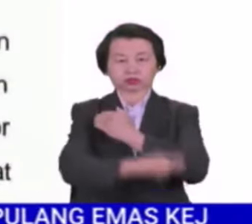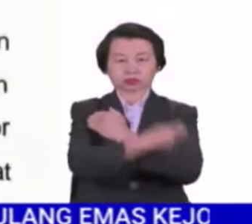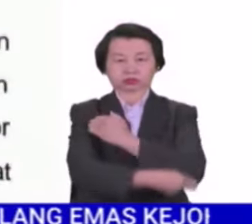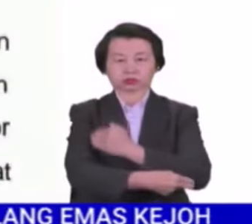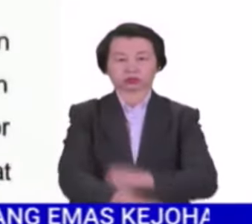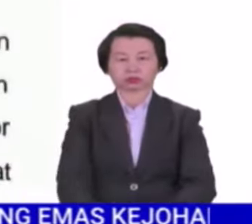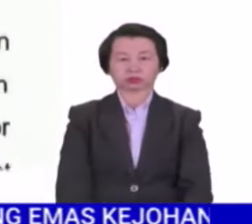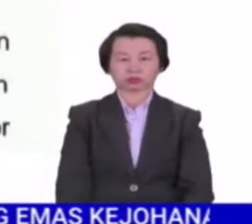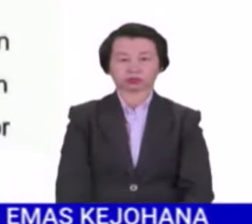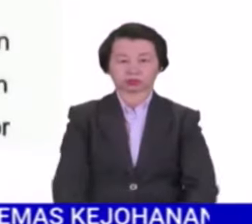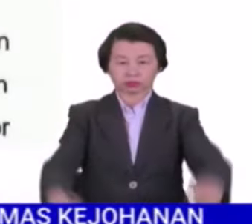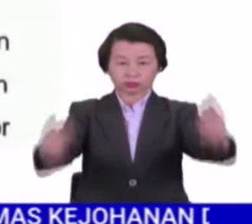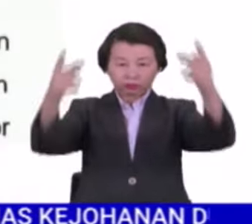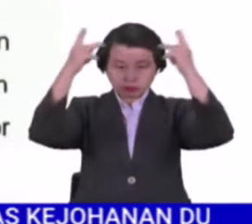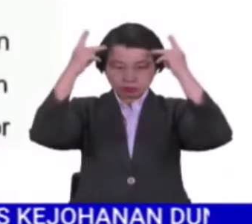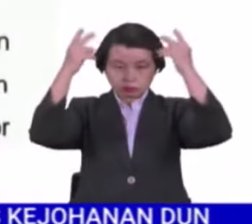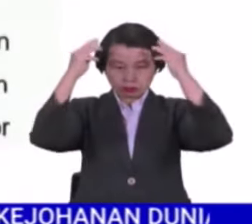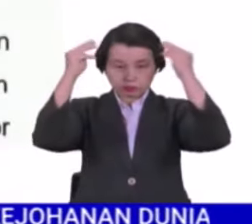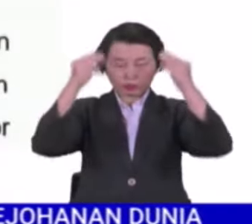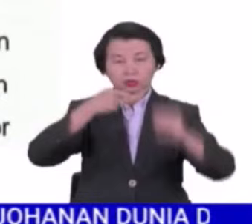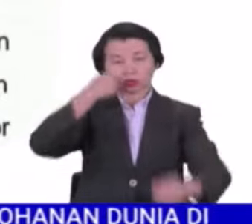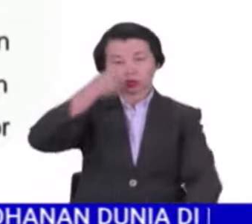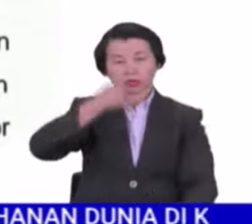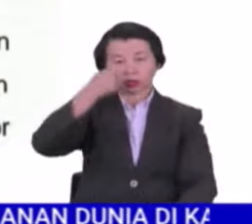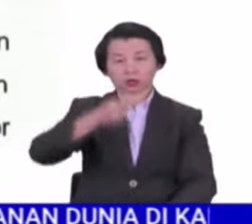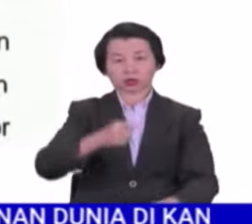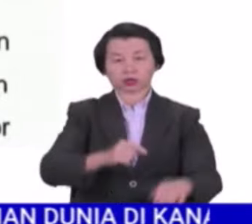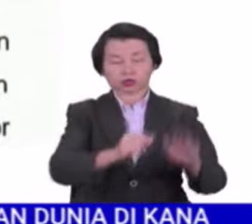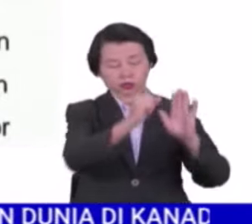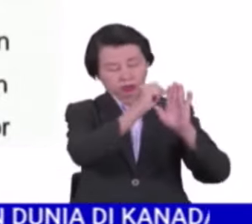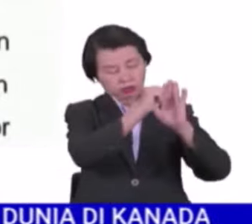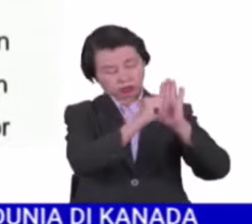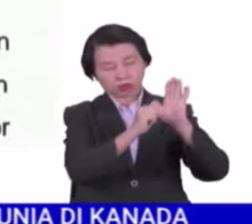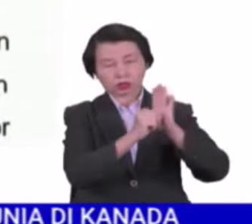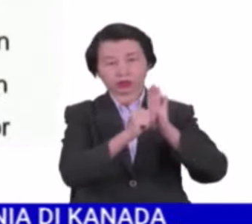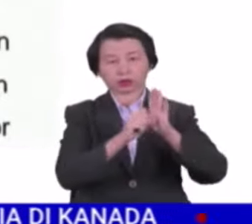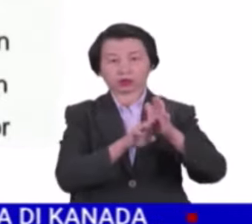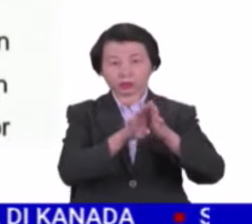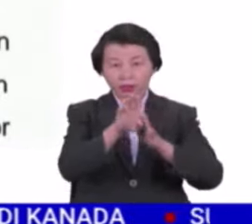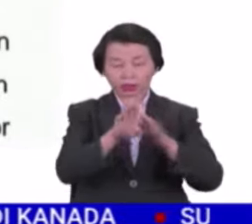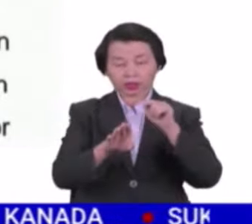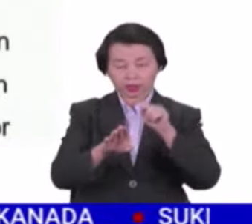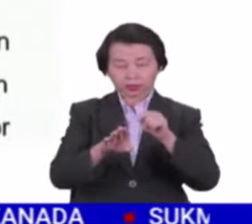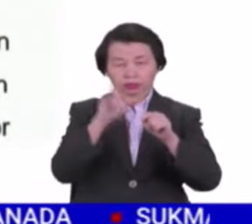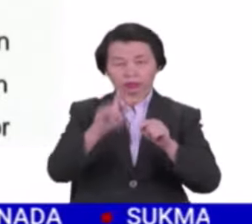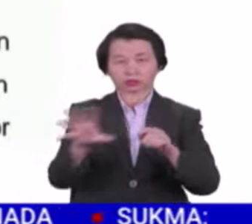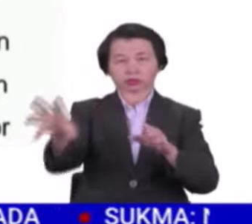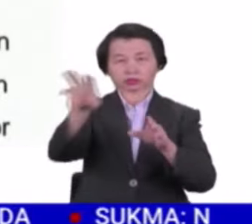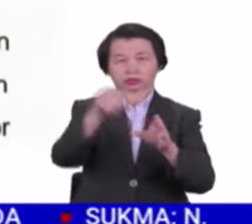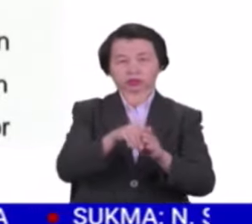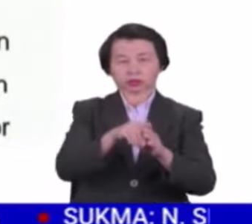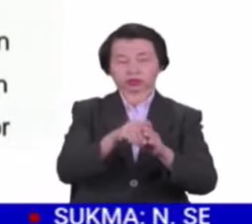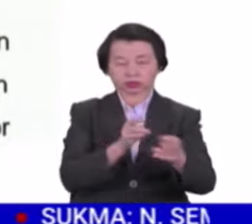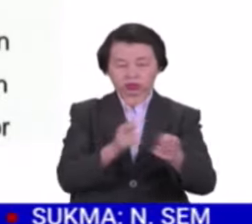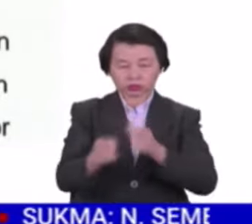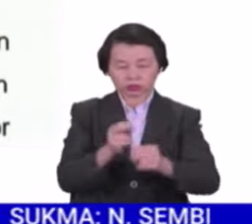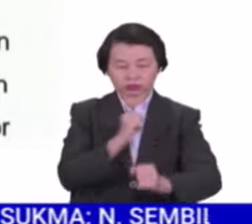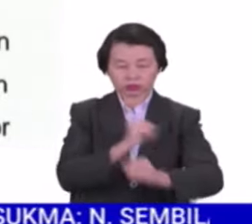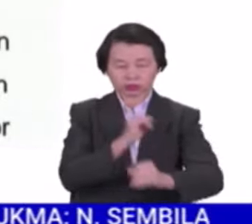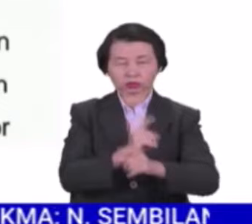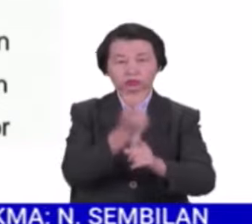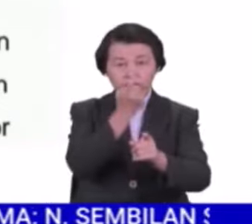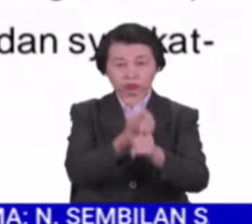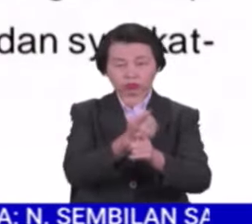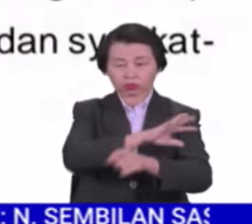Hai Trump vidatox wismasari aku gatel agenda pembangunan mampanini memerlukan pengobatan dan usai gigi yang